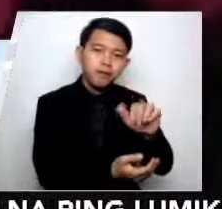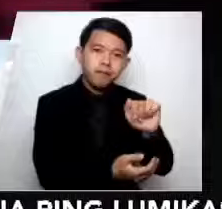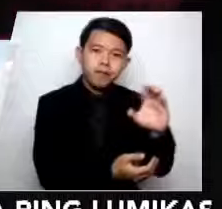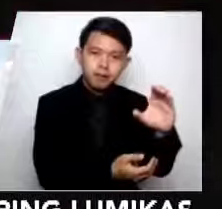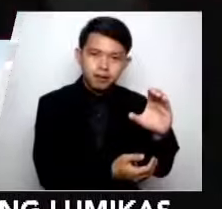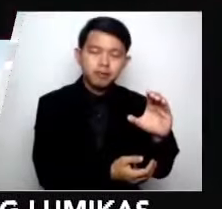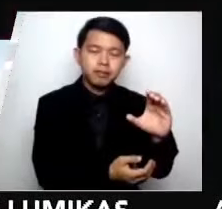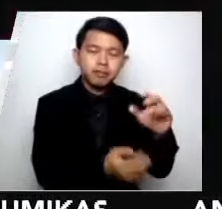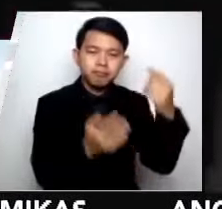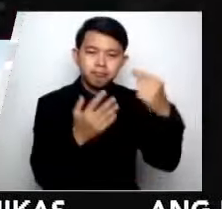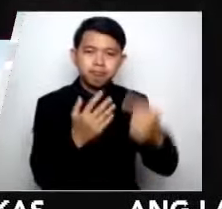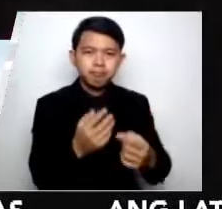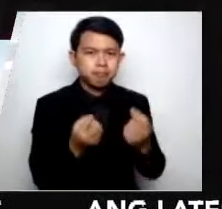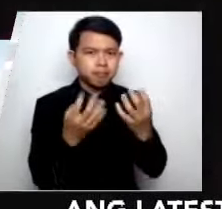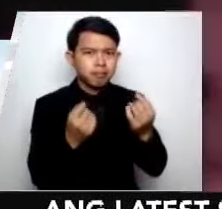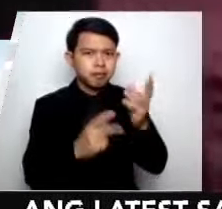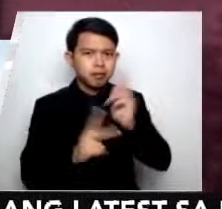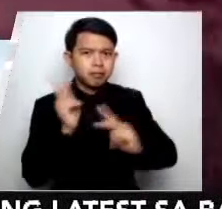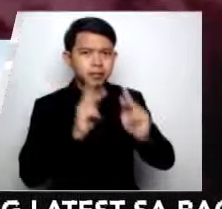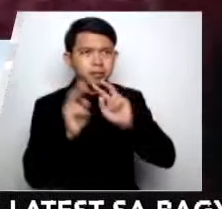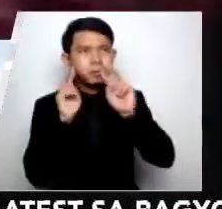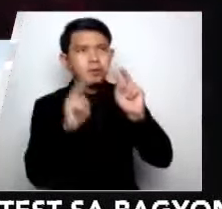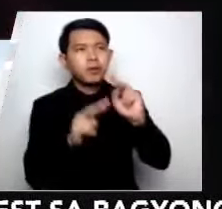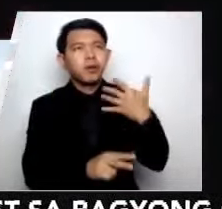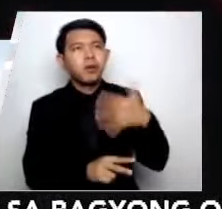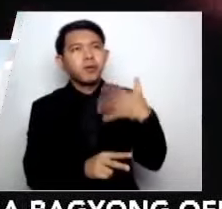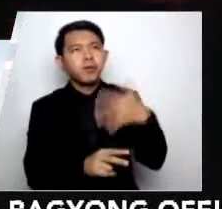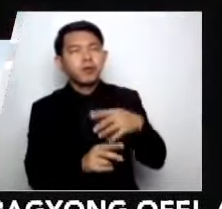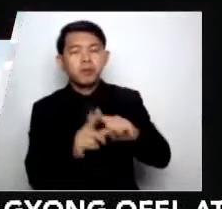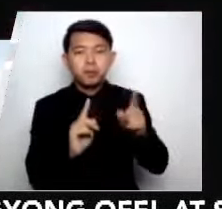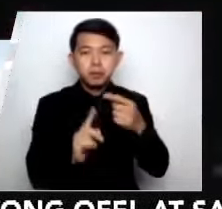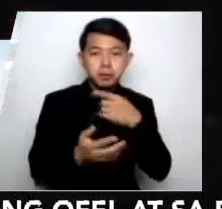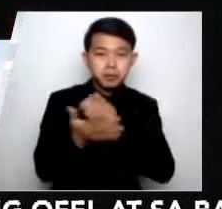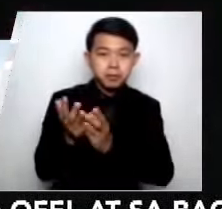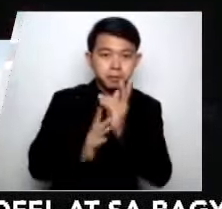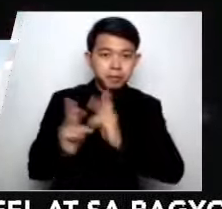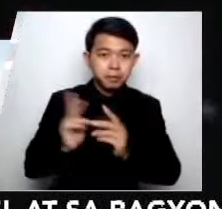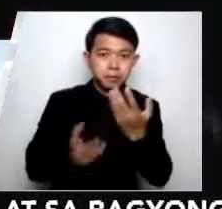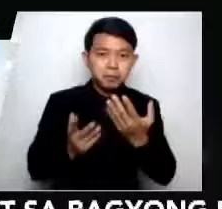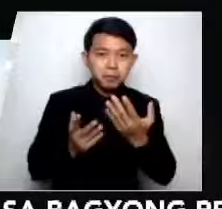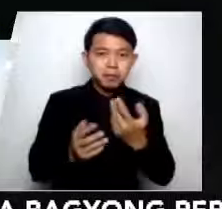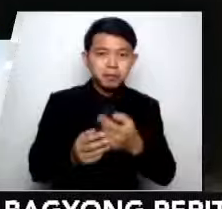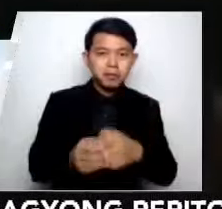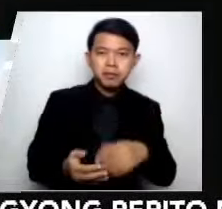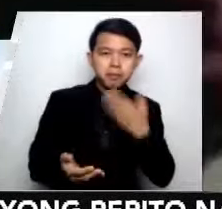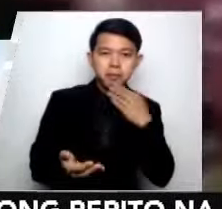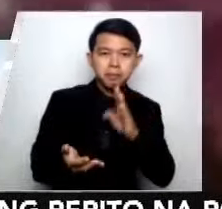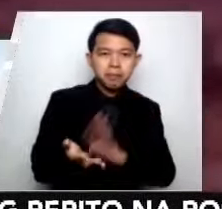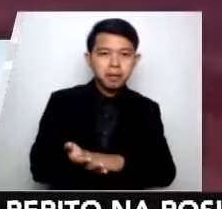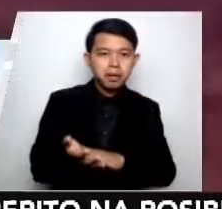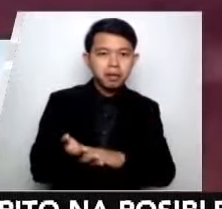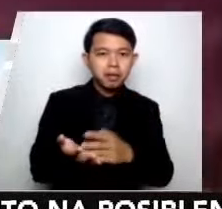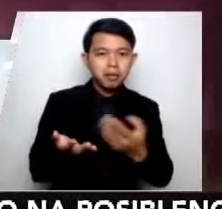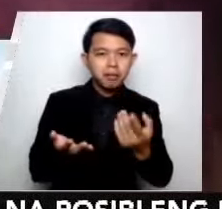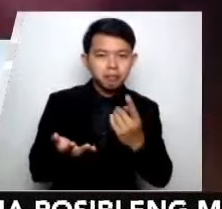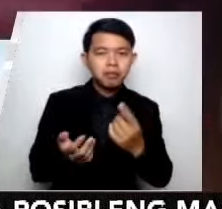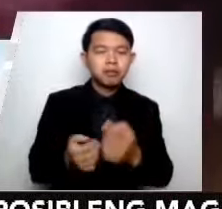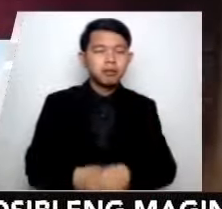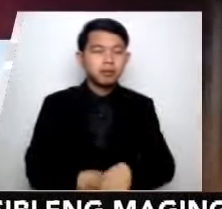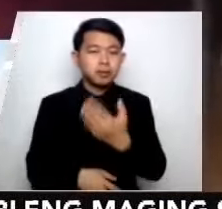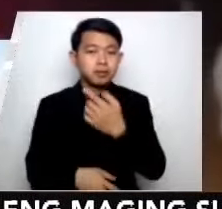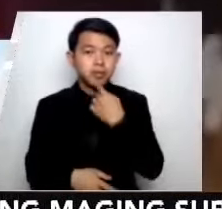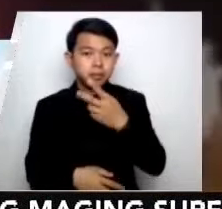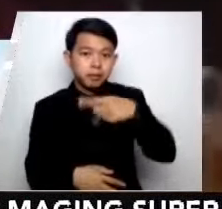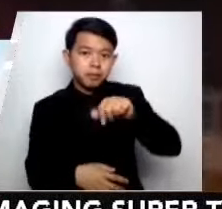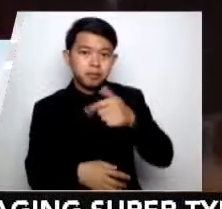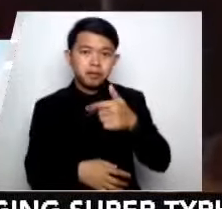namangha, pero may ilang nagsasabing masamang pangitain ito. Ayon sa PAGASA, nag-iiba ang kulay ng langit kapag sobra ang